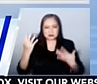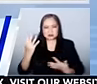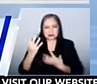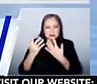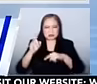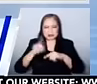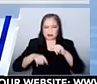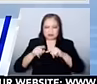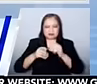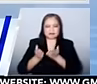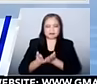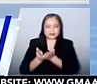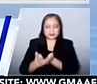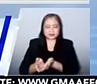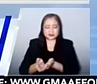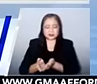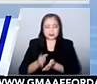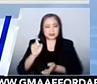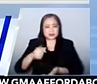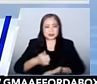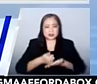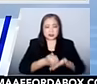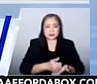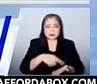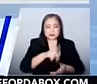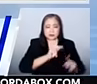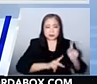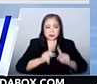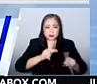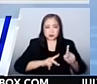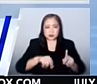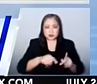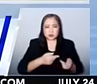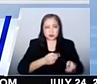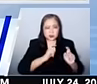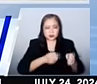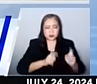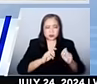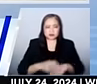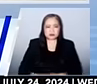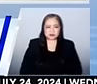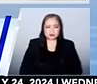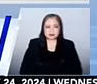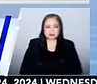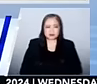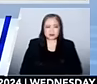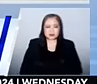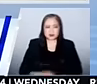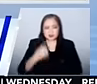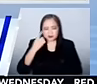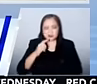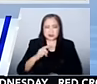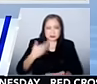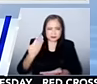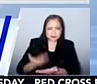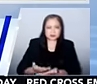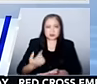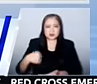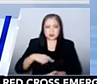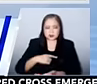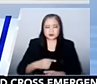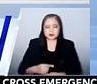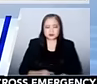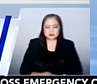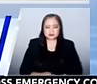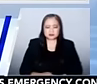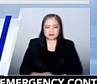tulungan na langang ho yung mga taong mangingisda para makarating ho d sa amin kwan sitwasyon